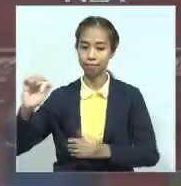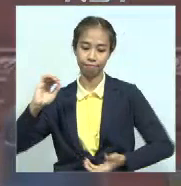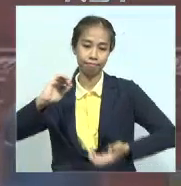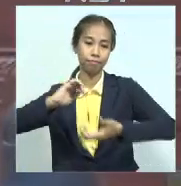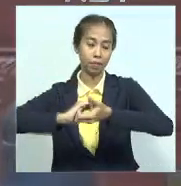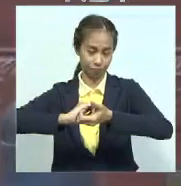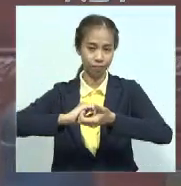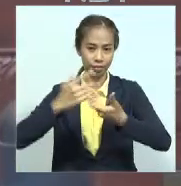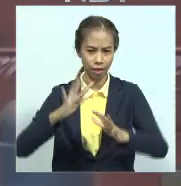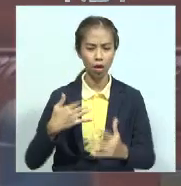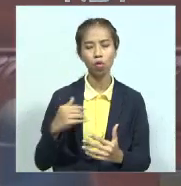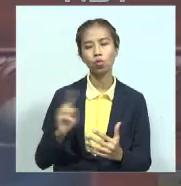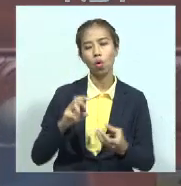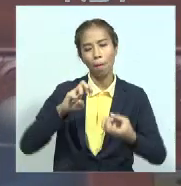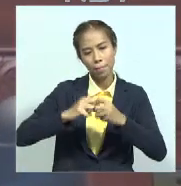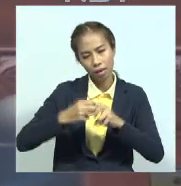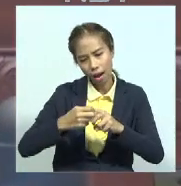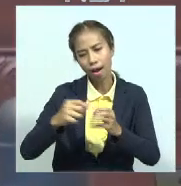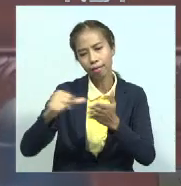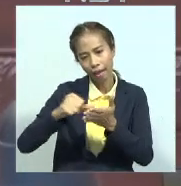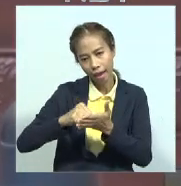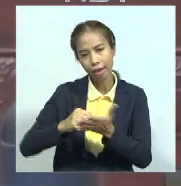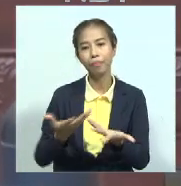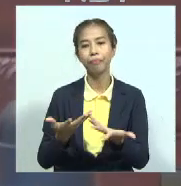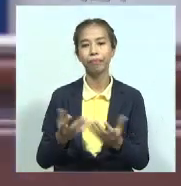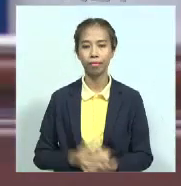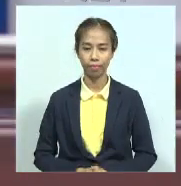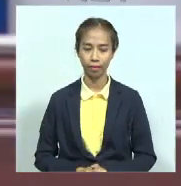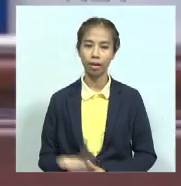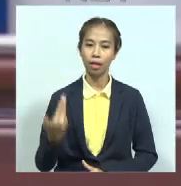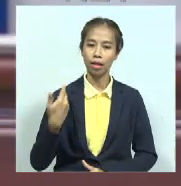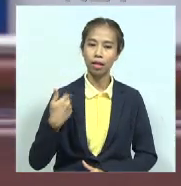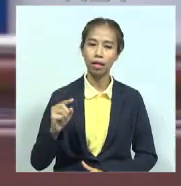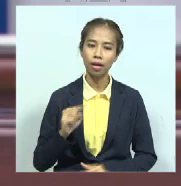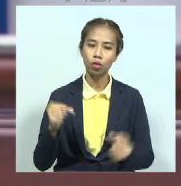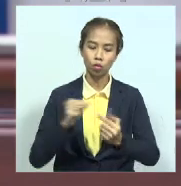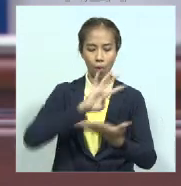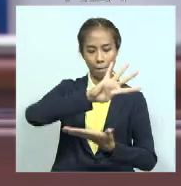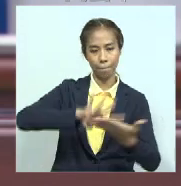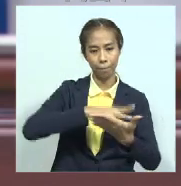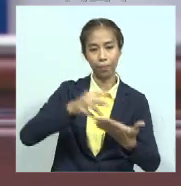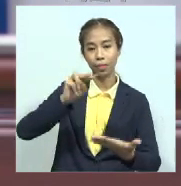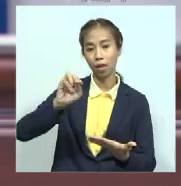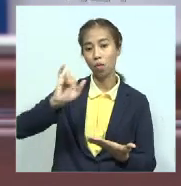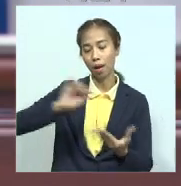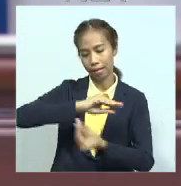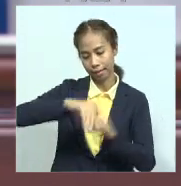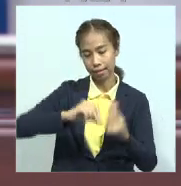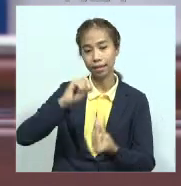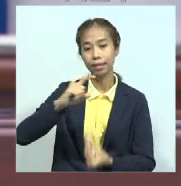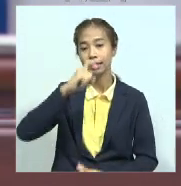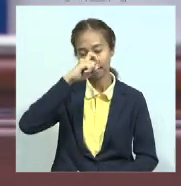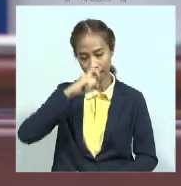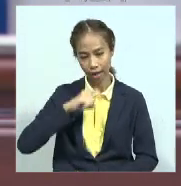กันต่อสู้กับประเด็นท้าทายที่สำคัญในโลกตลอดจนการสร้างความเชื่อมั่นในนโยบายเศรษฐกิจของไทยภายหลังการเลือกตั้